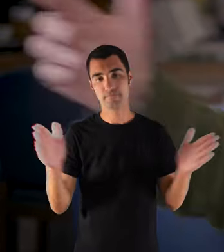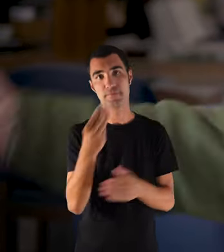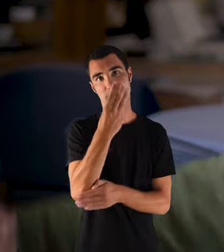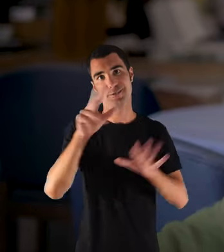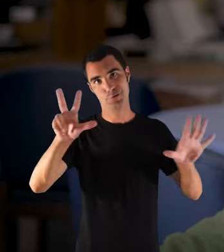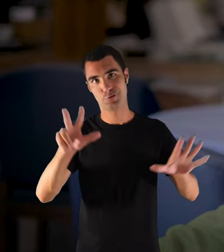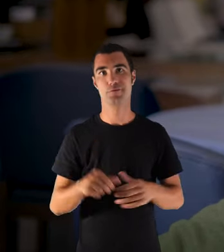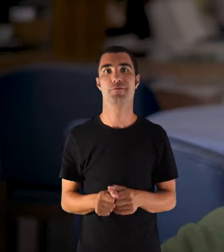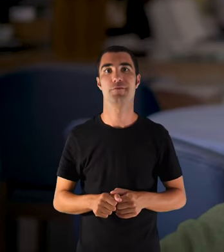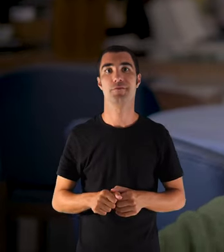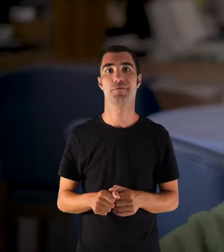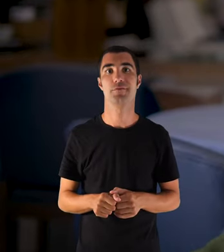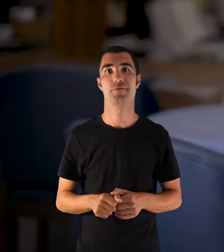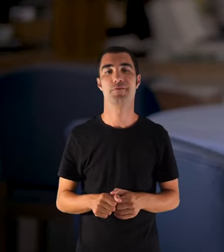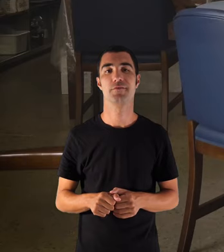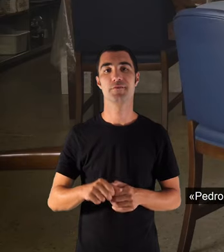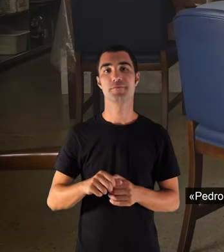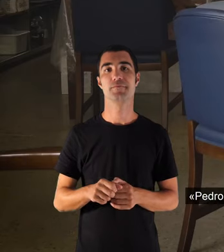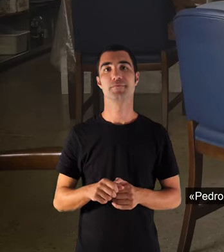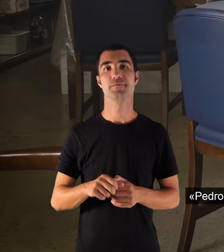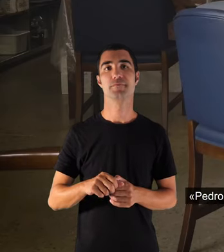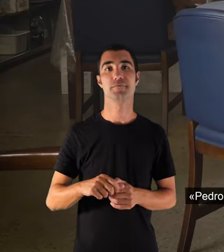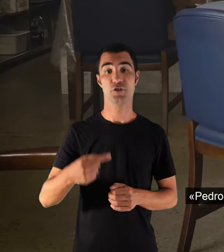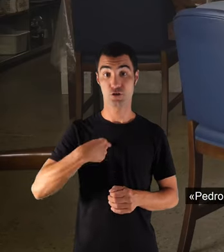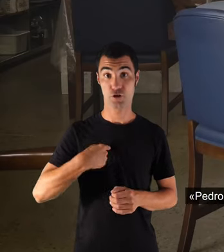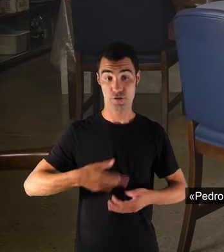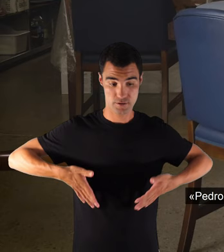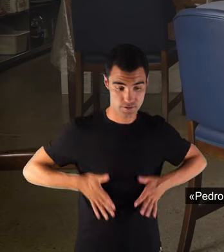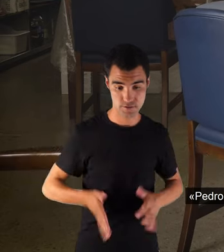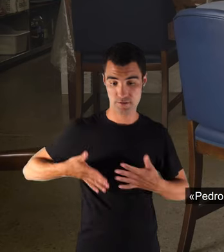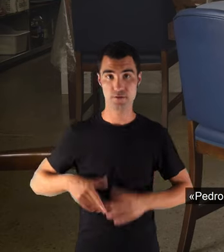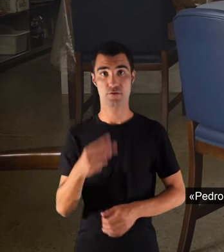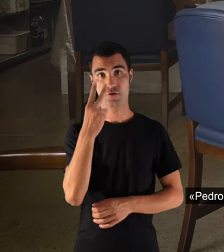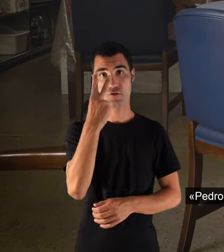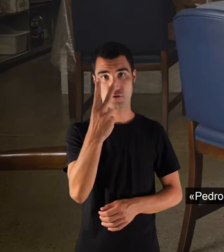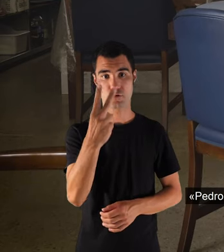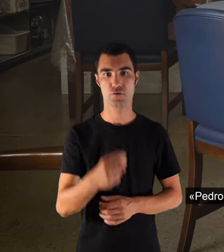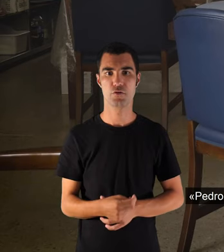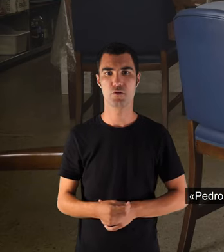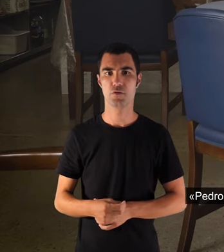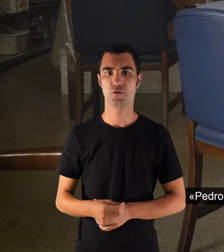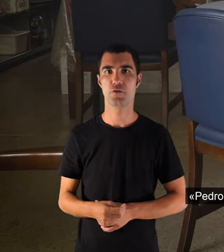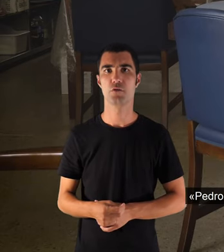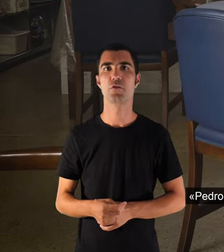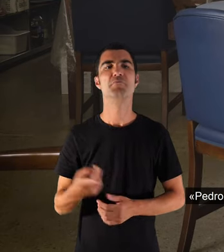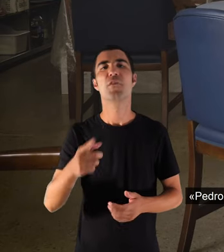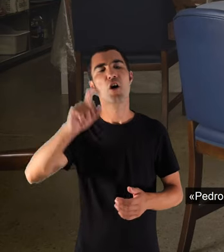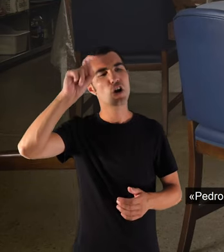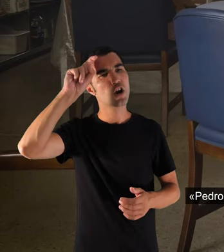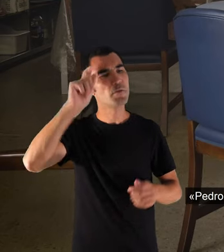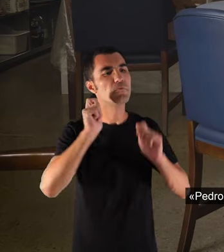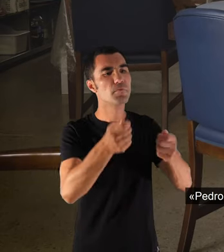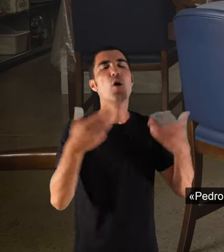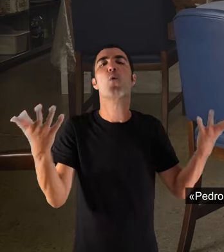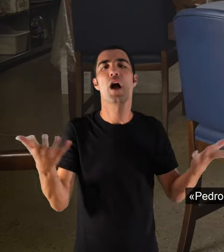anireu allà, anirà un de 40. Jo tenc 2 fills, i me diu, ¿qué nombre le ponemos?